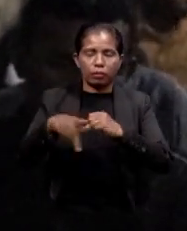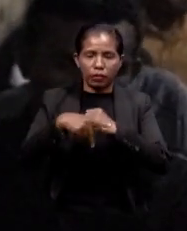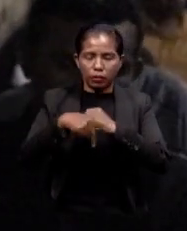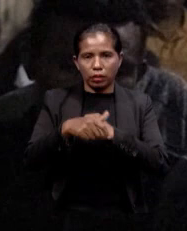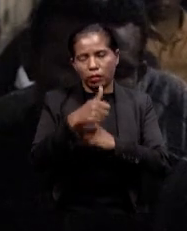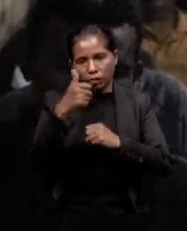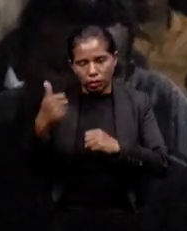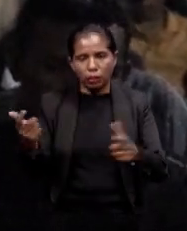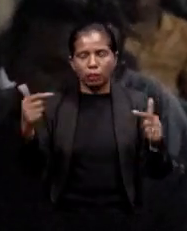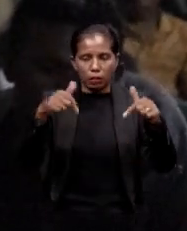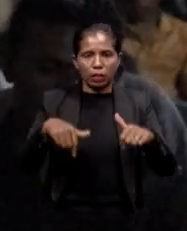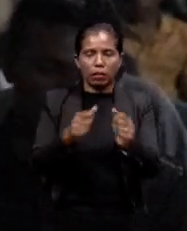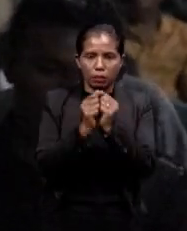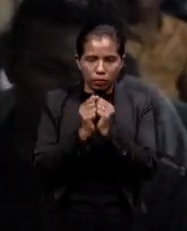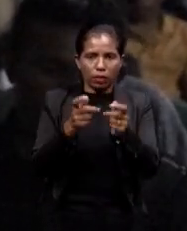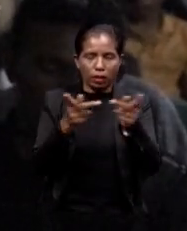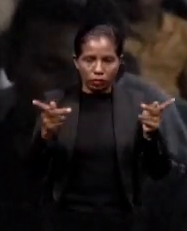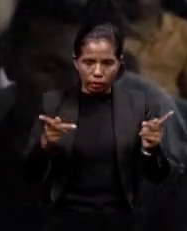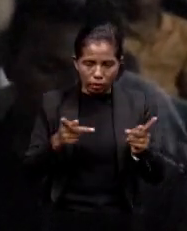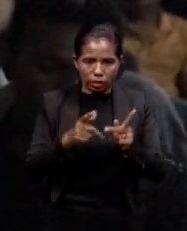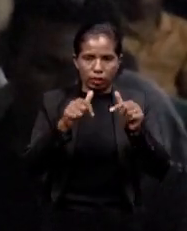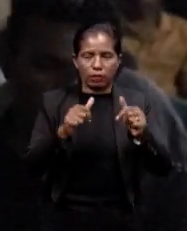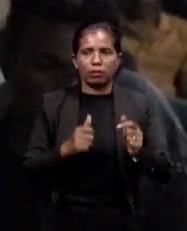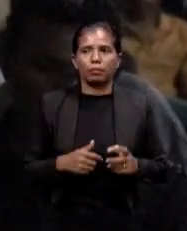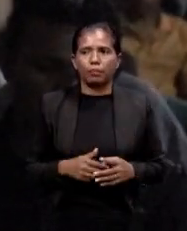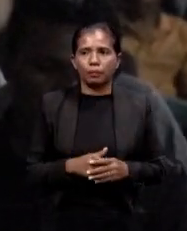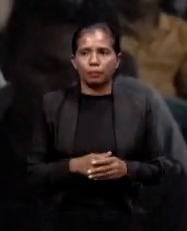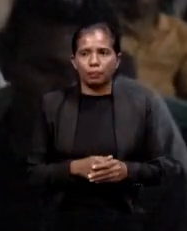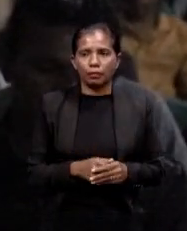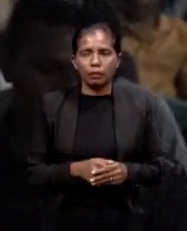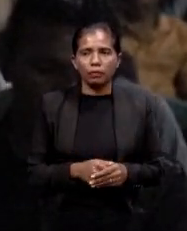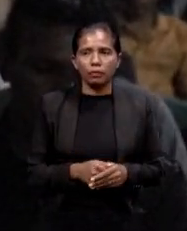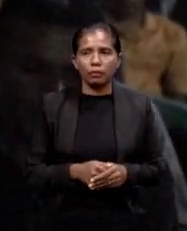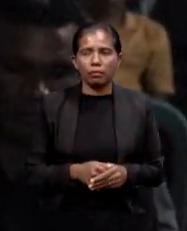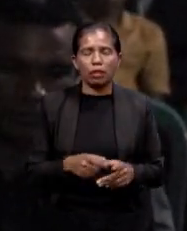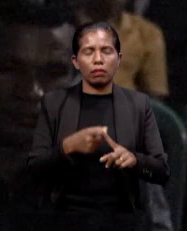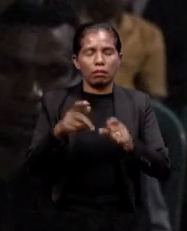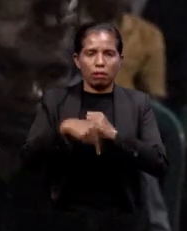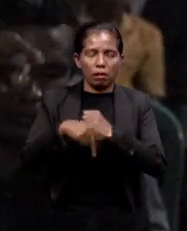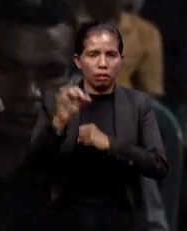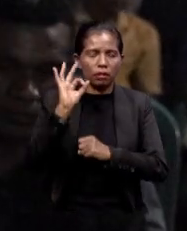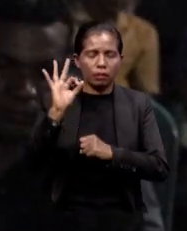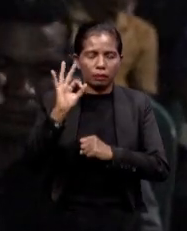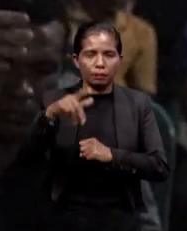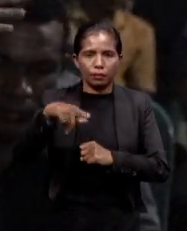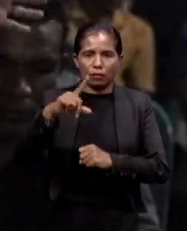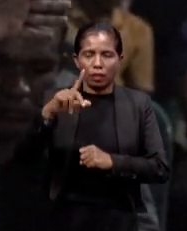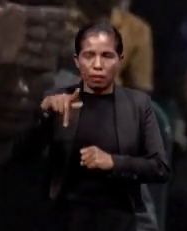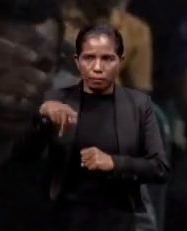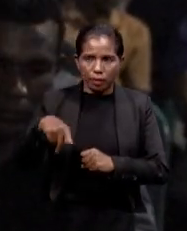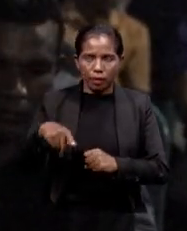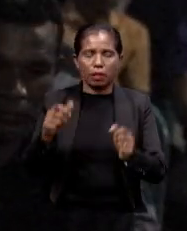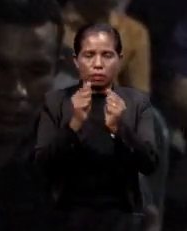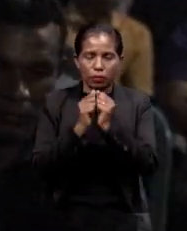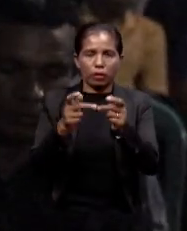mai ne ani mai partir sel te ne esa ani sutri ep pd makam untuk